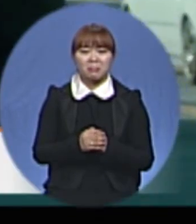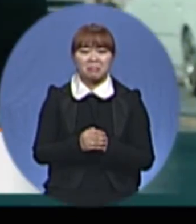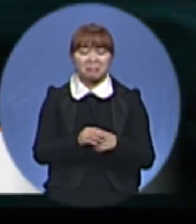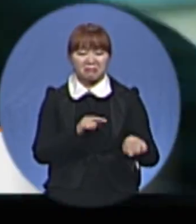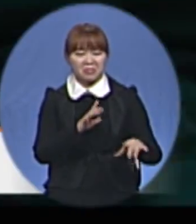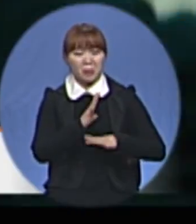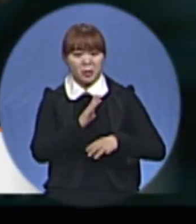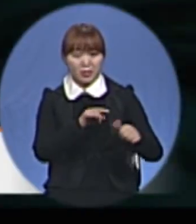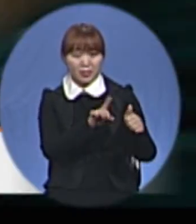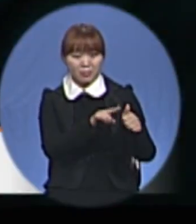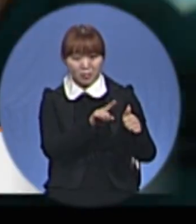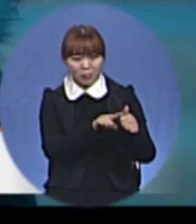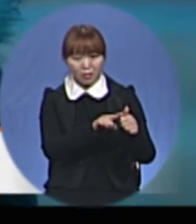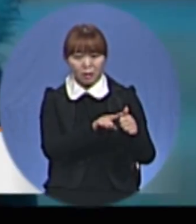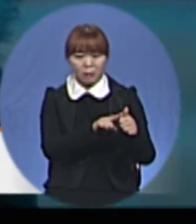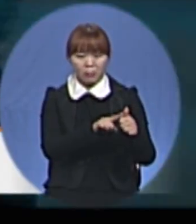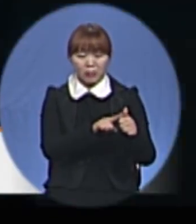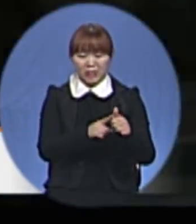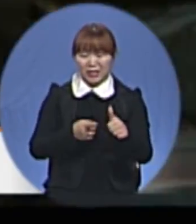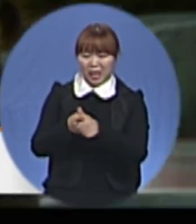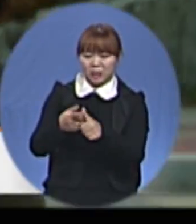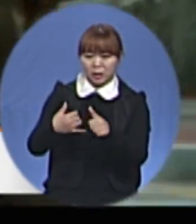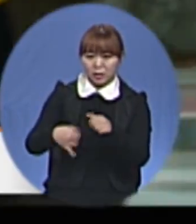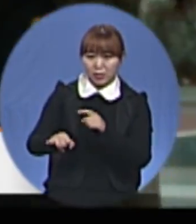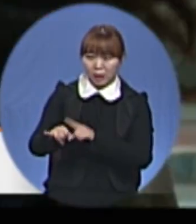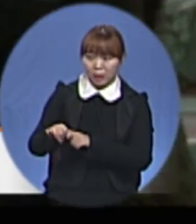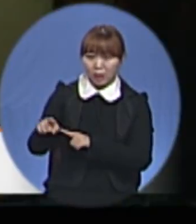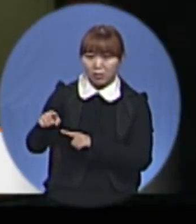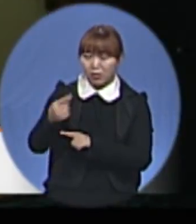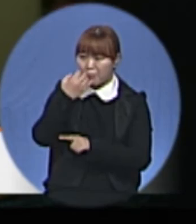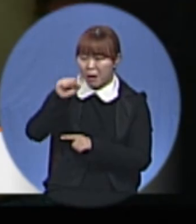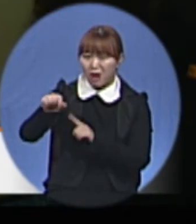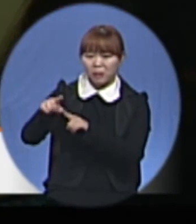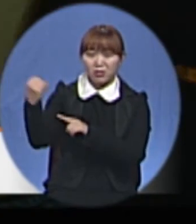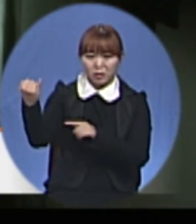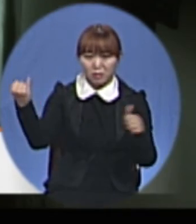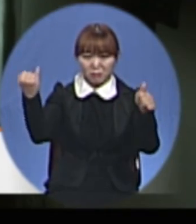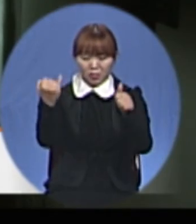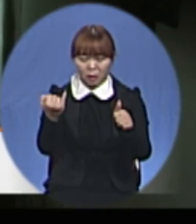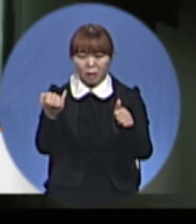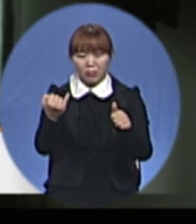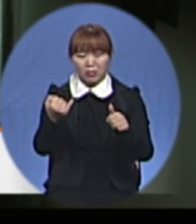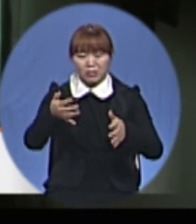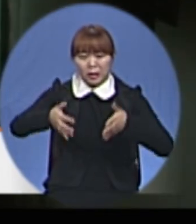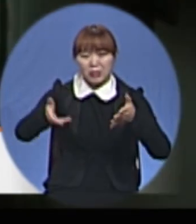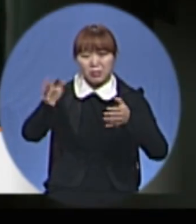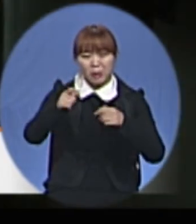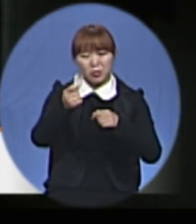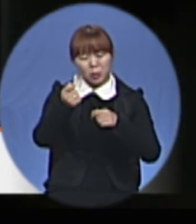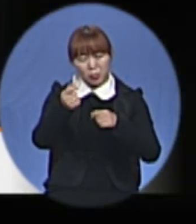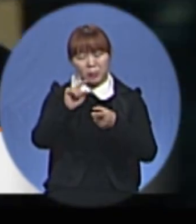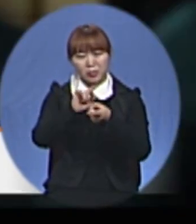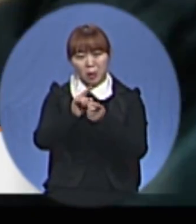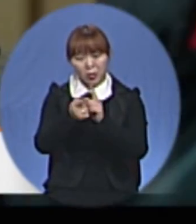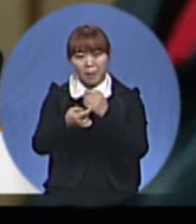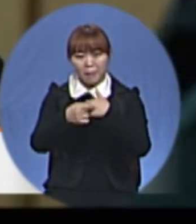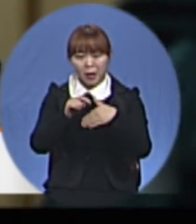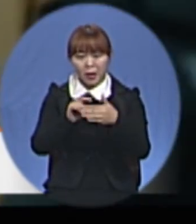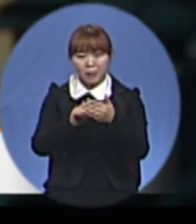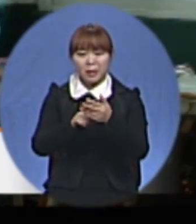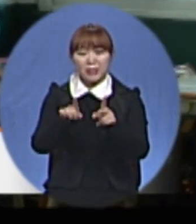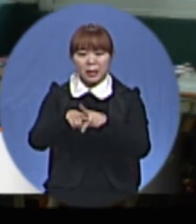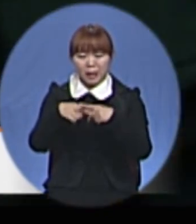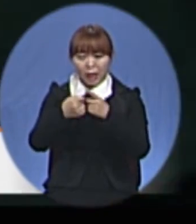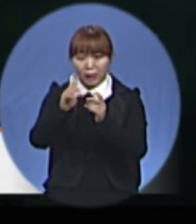찌질한 겁쟁이 소년과 살인자의 딸이라고 낙인 찍힌 소녀가 만나 서툴지만 조금씩 서로에 대한 마음을